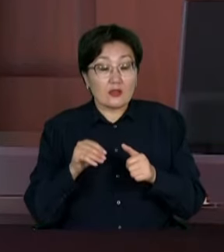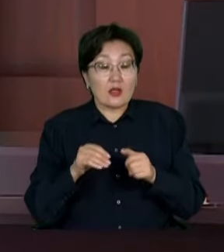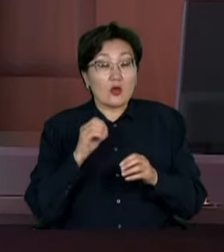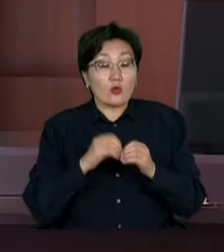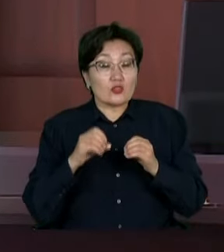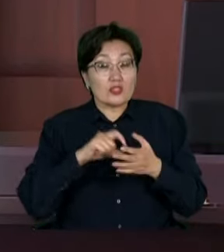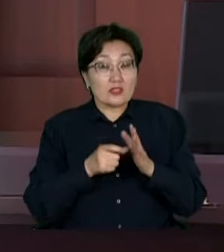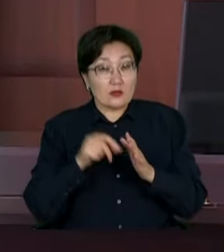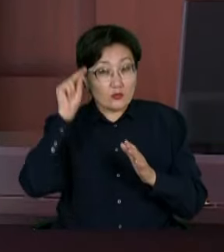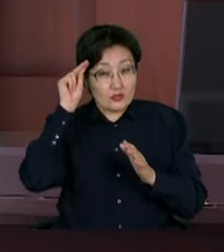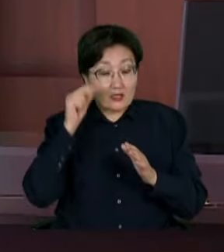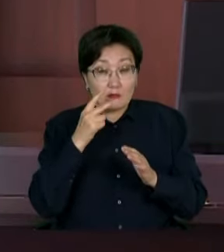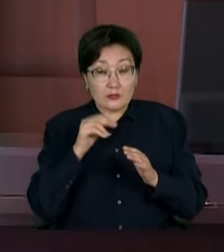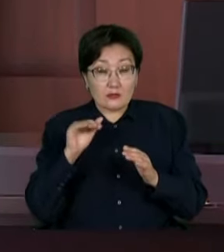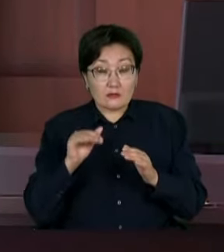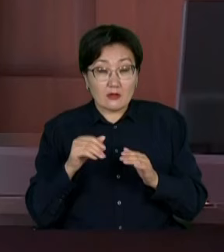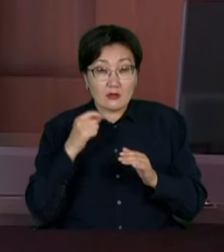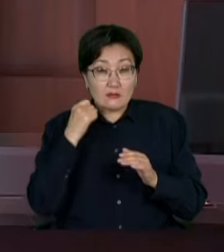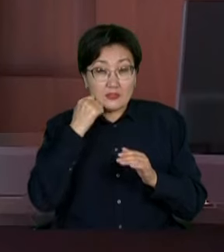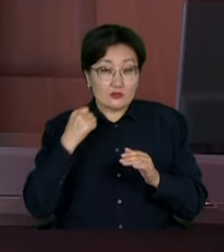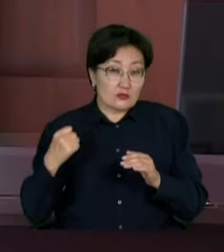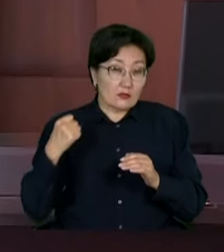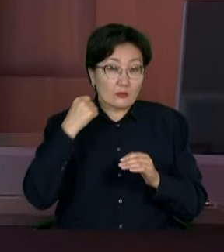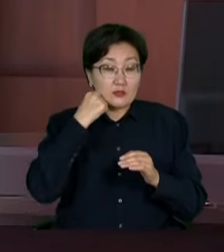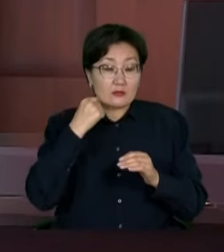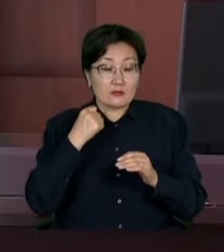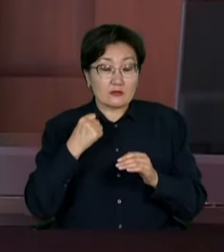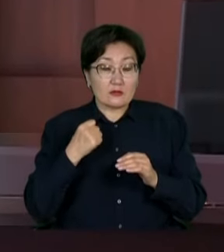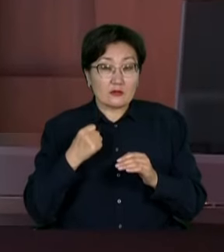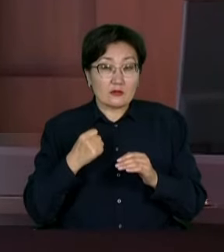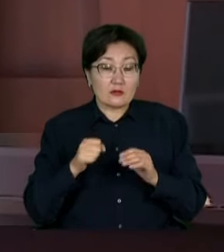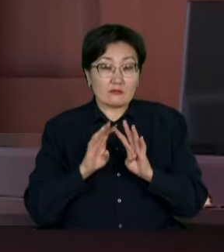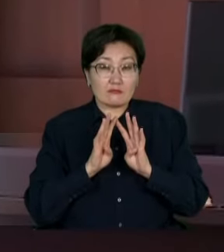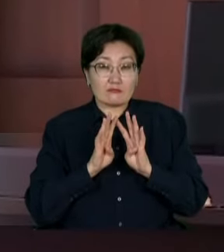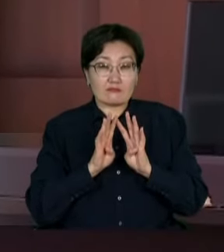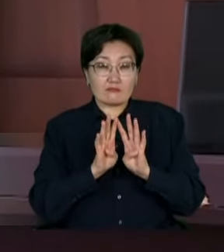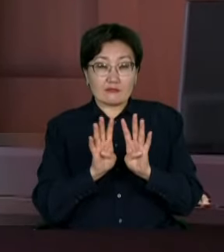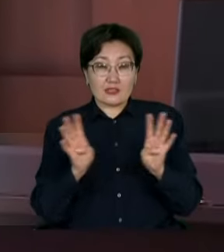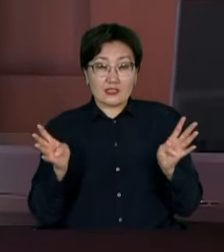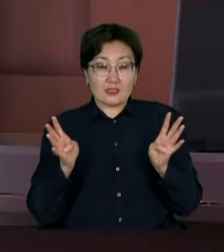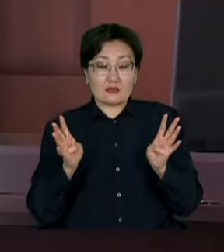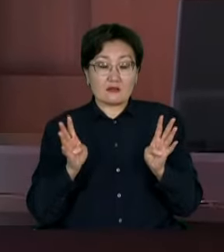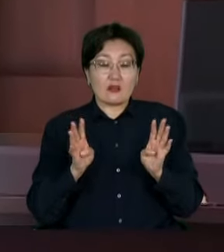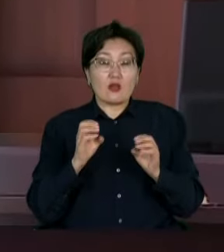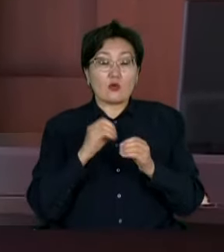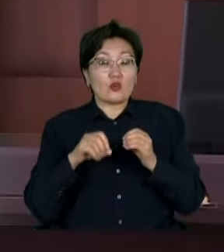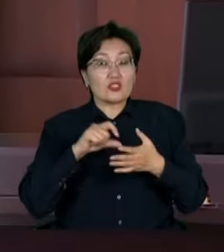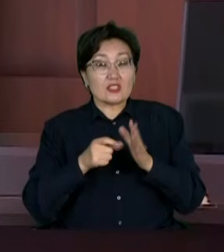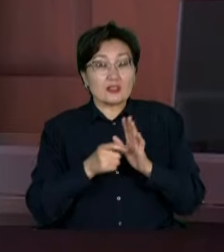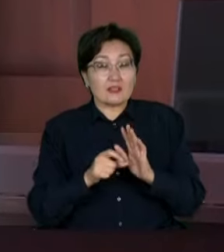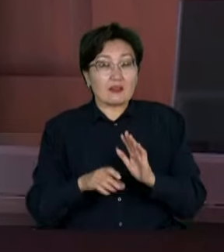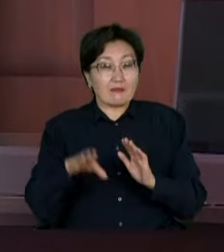оқушыларын бет тұсынан бір мәрте бір қатарда тізіліп тұрған кәмелет толмаған балаларды шапалақпен